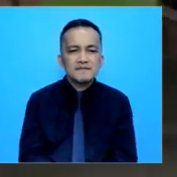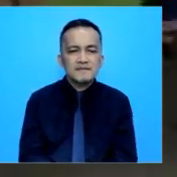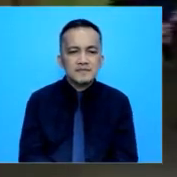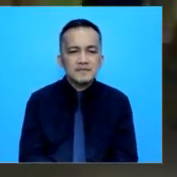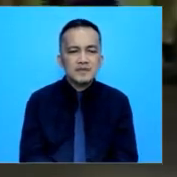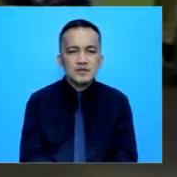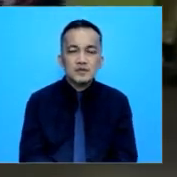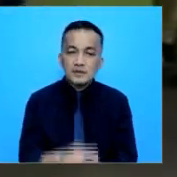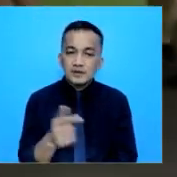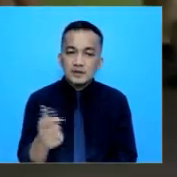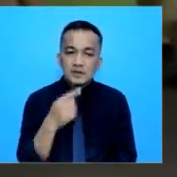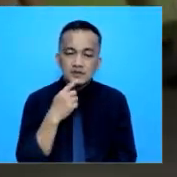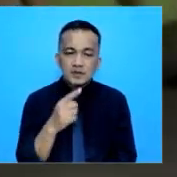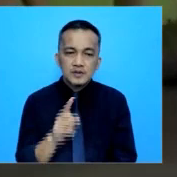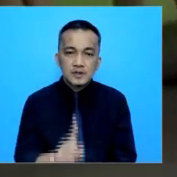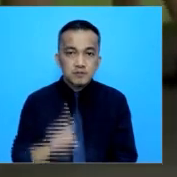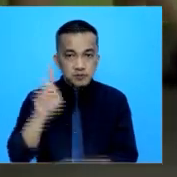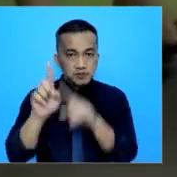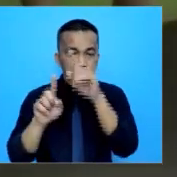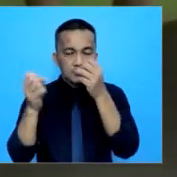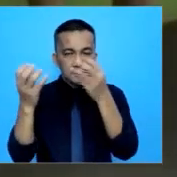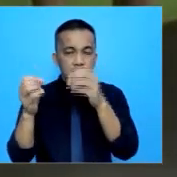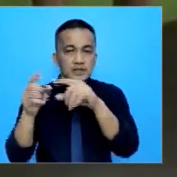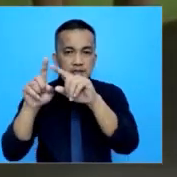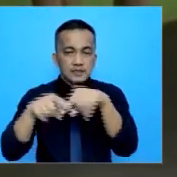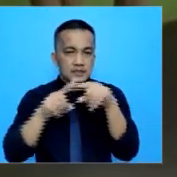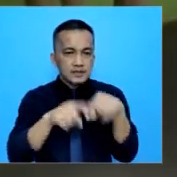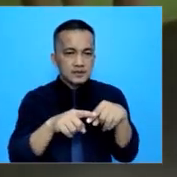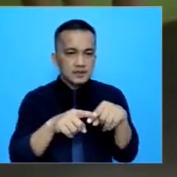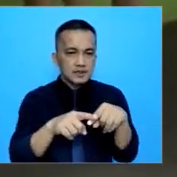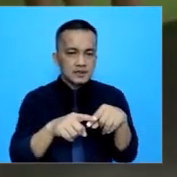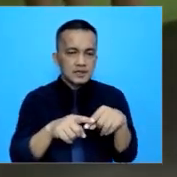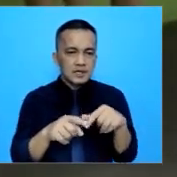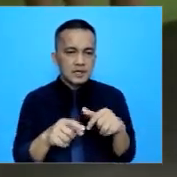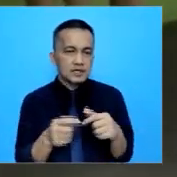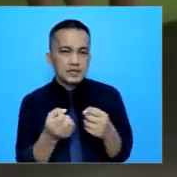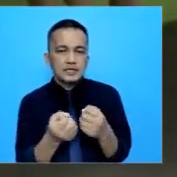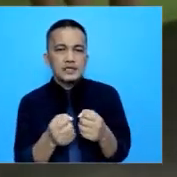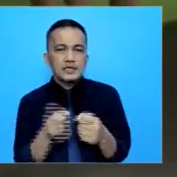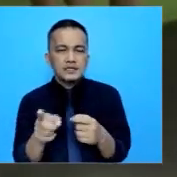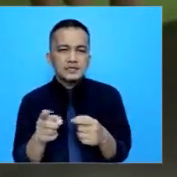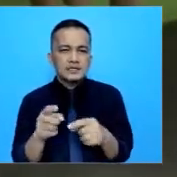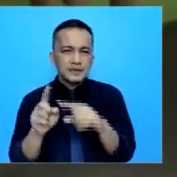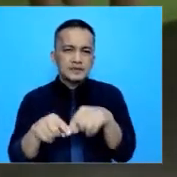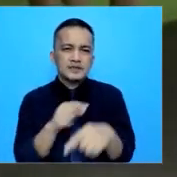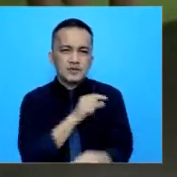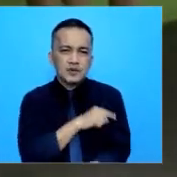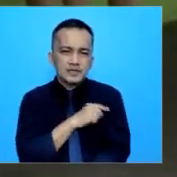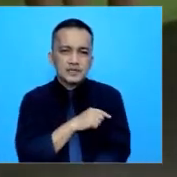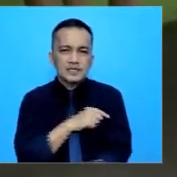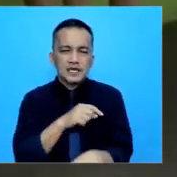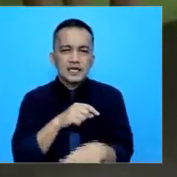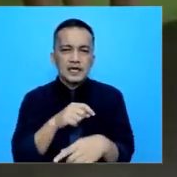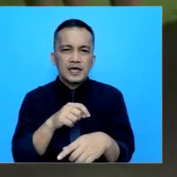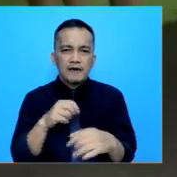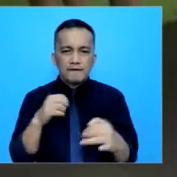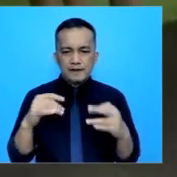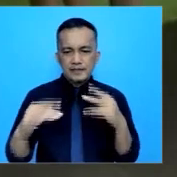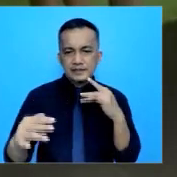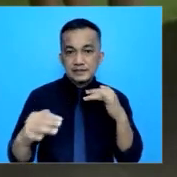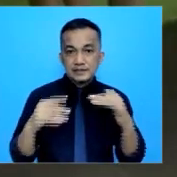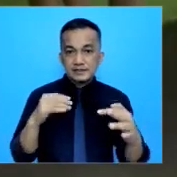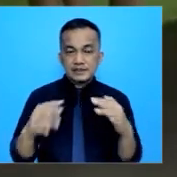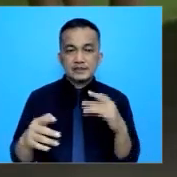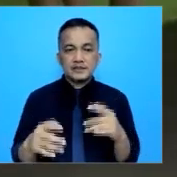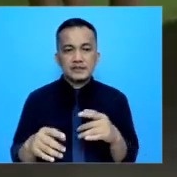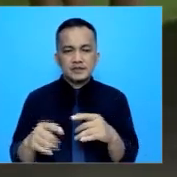Julius, yung pagbili ng aerial fireworks, nakadepende yan doon sa dami ng shots at yung duration pati yung mga effects. Kasi usually, ang pinakamababa raw ngayon ay